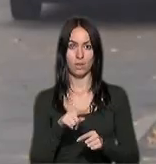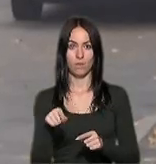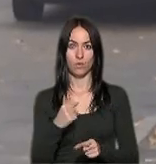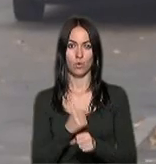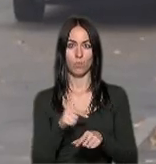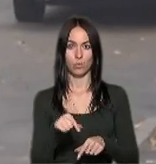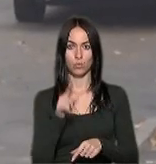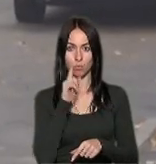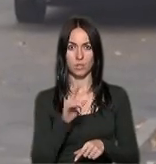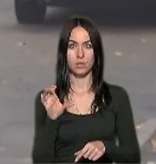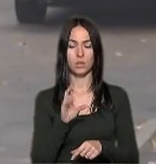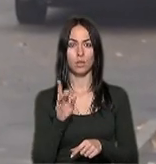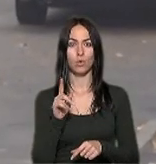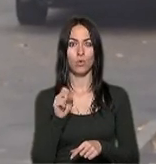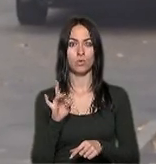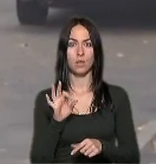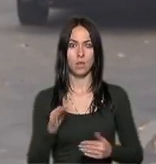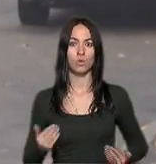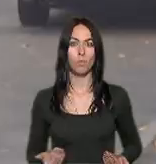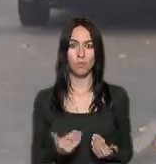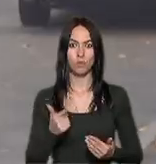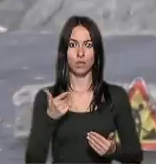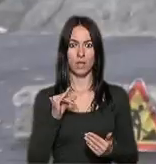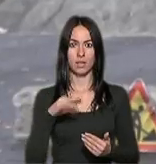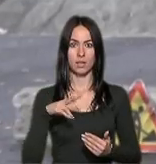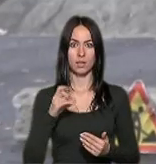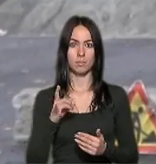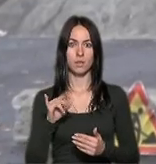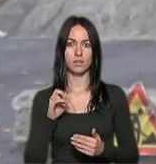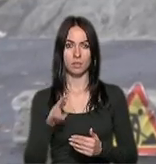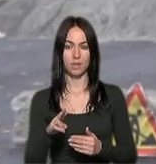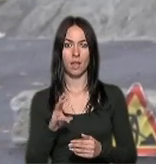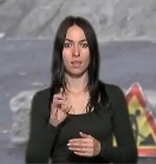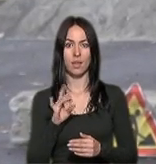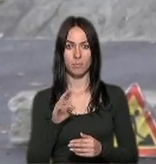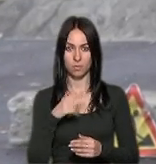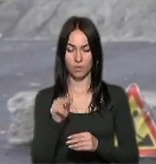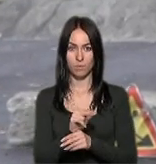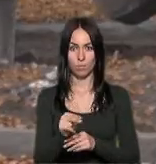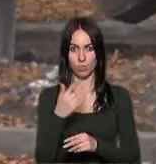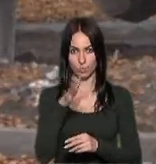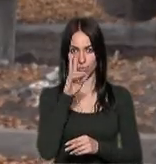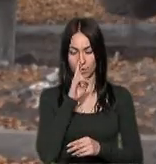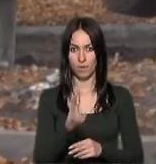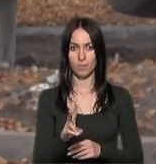місяць. Сергій Козаренко мешкає на гімназійній набережній. Каже, ремонт дороги тут триває 2-й місяць.